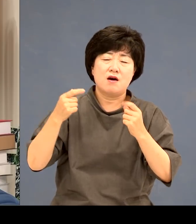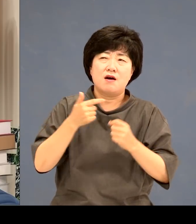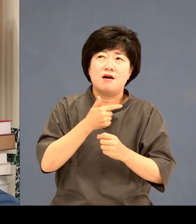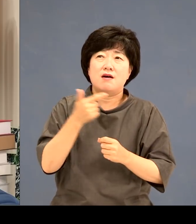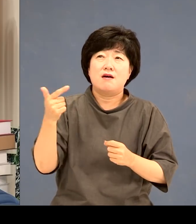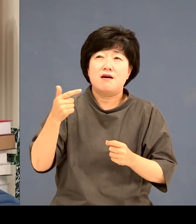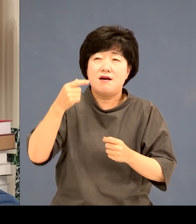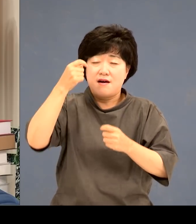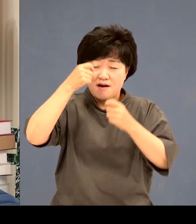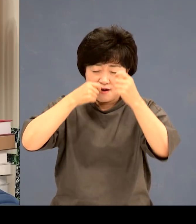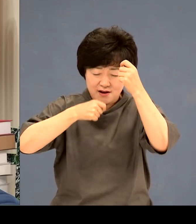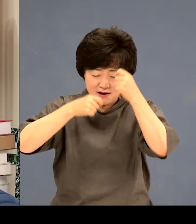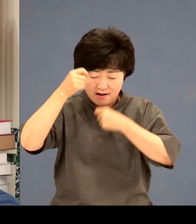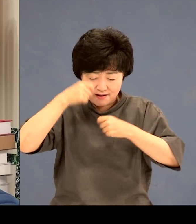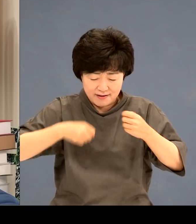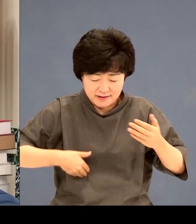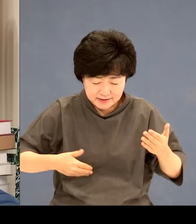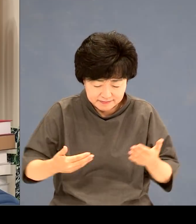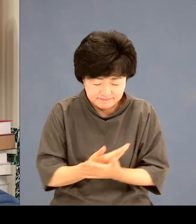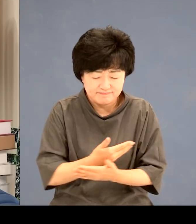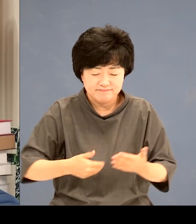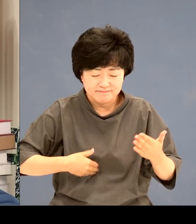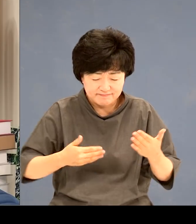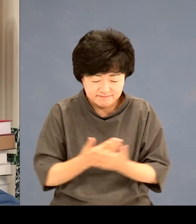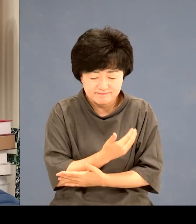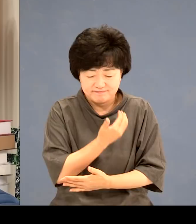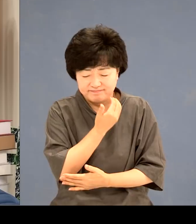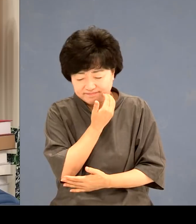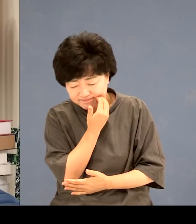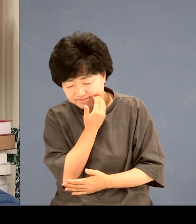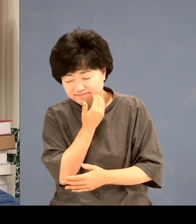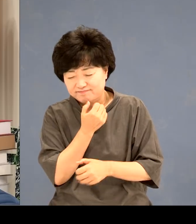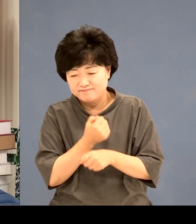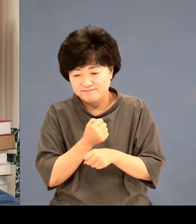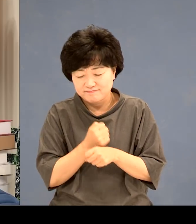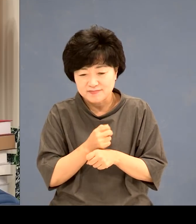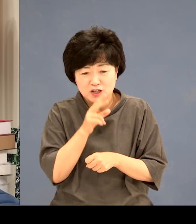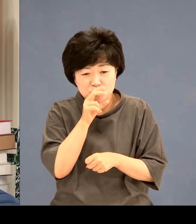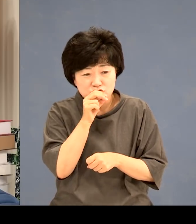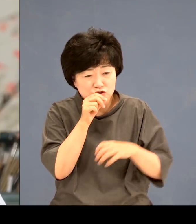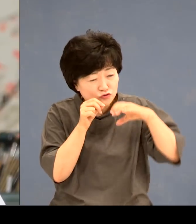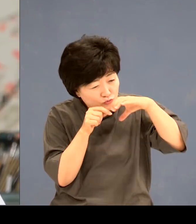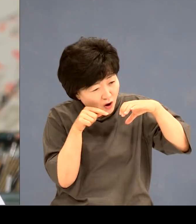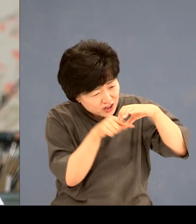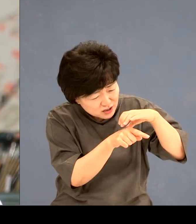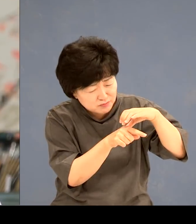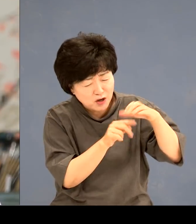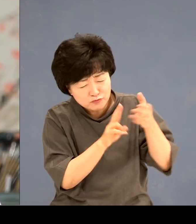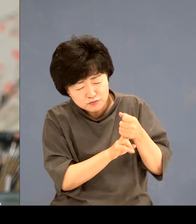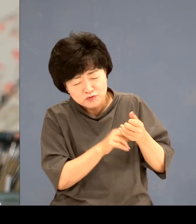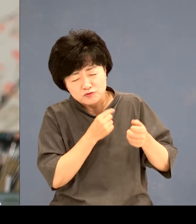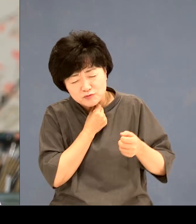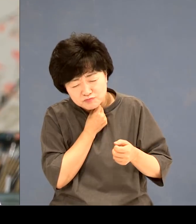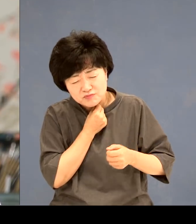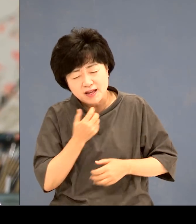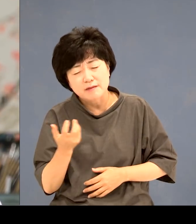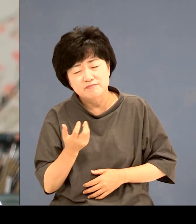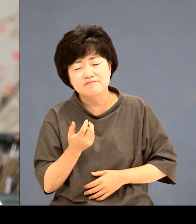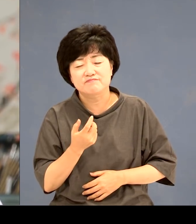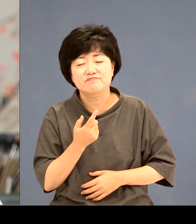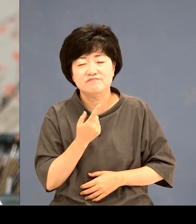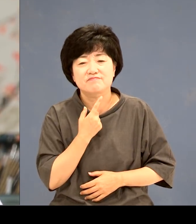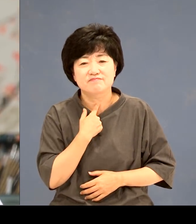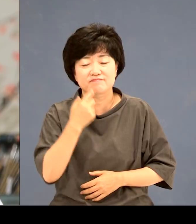영광을 짓밟았다. 그 음성을 듣고 나서 그 자리에서 통곡했죠. 통곡하고 너무너무